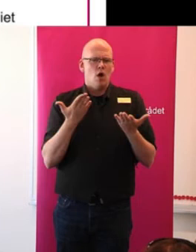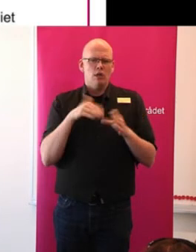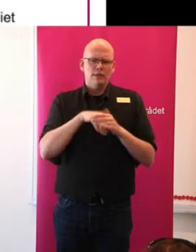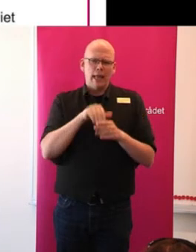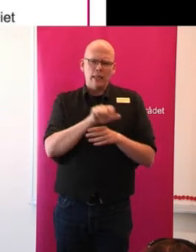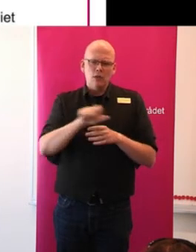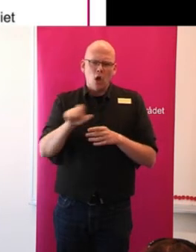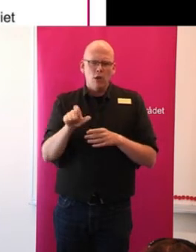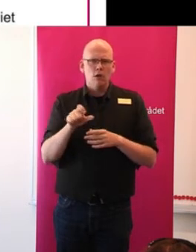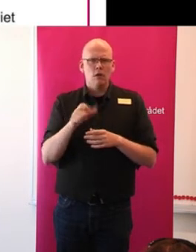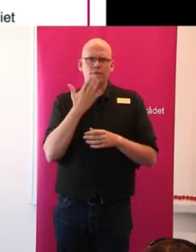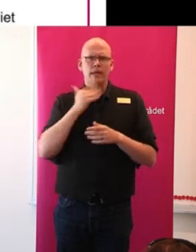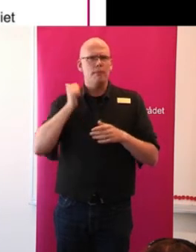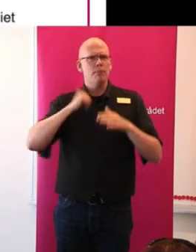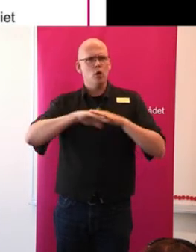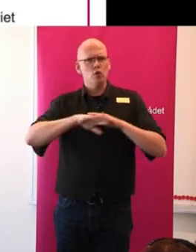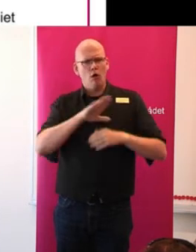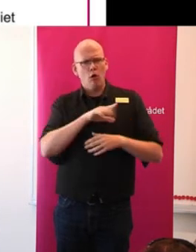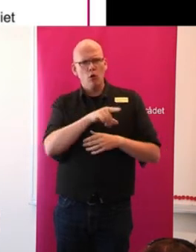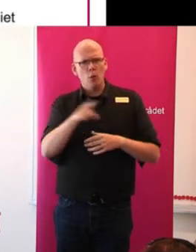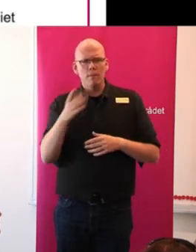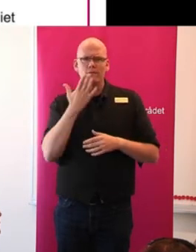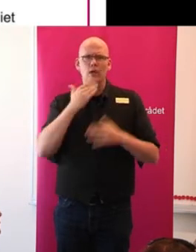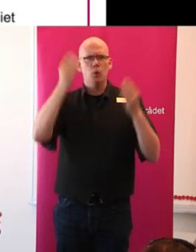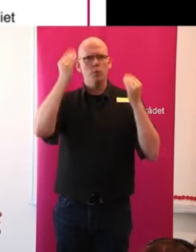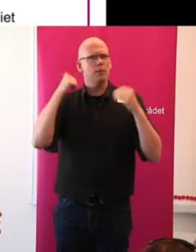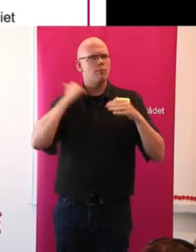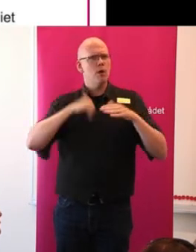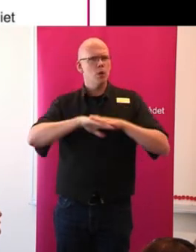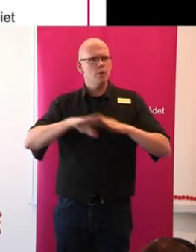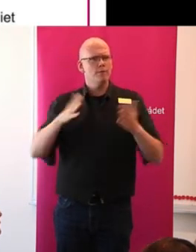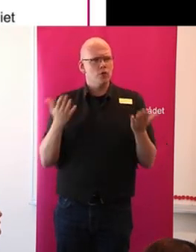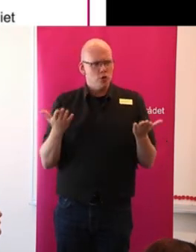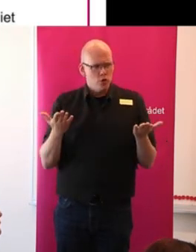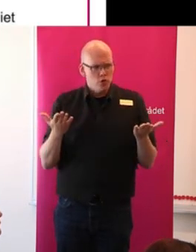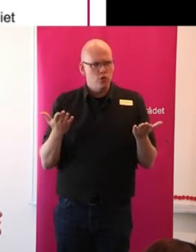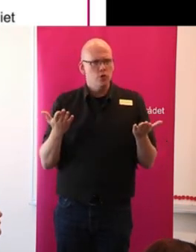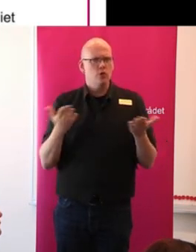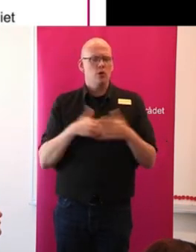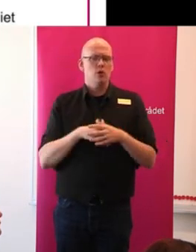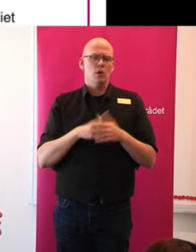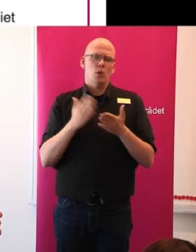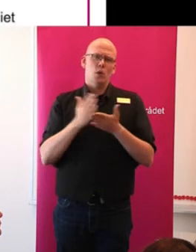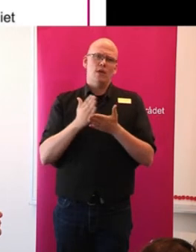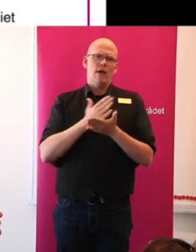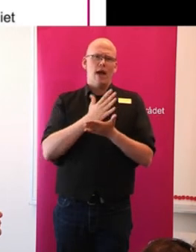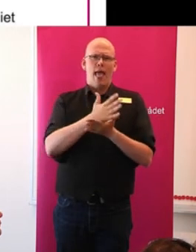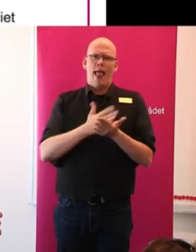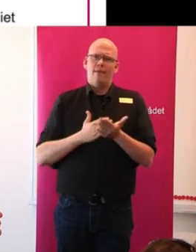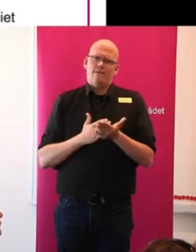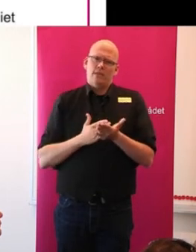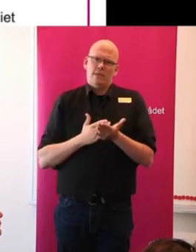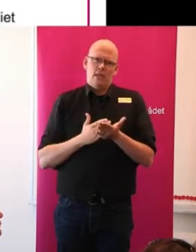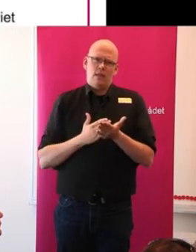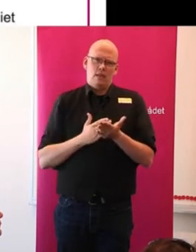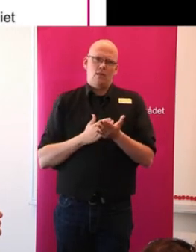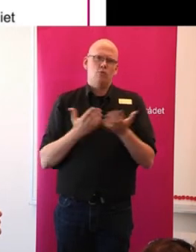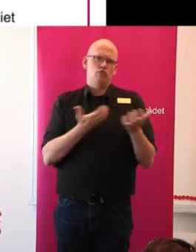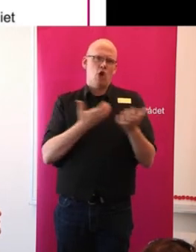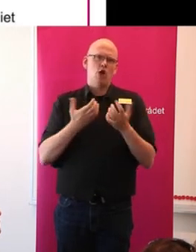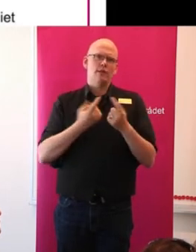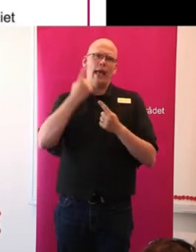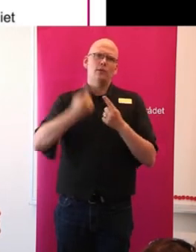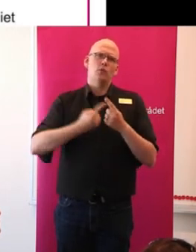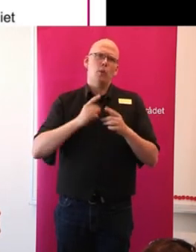deltagarna har för bakgrund, utbildningsbakgrund. Och knappt hälften saknar 1 år